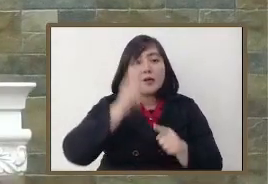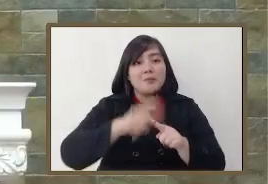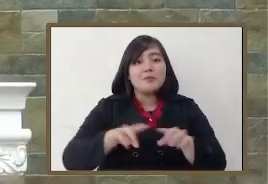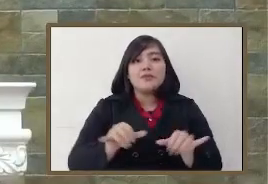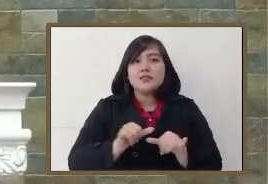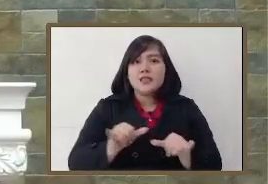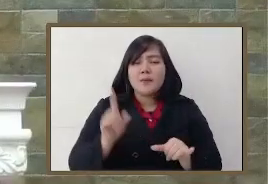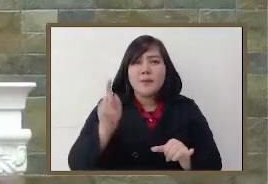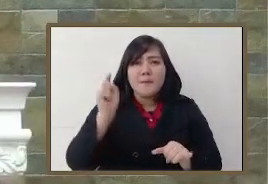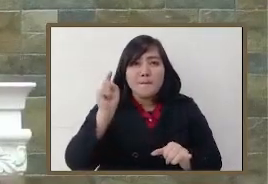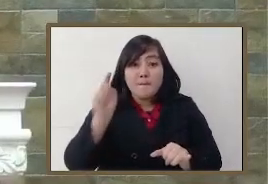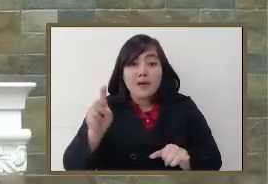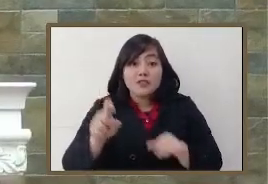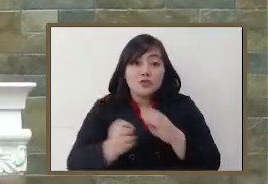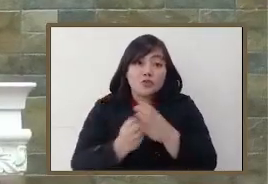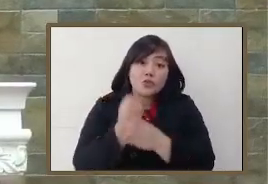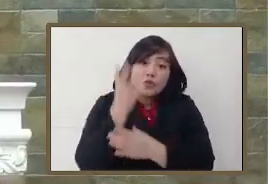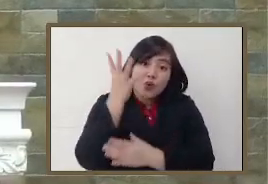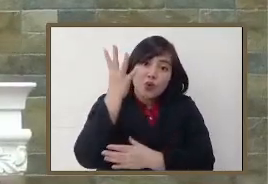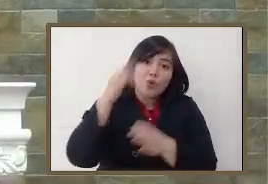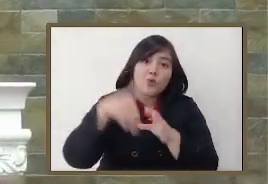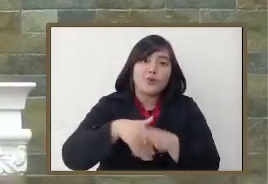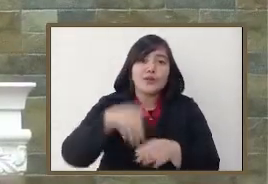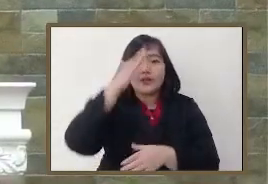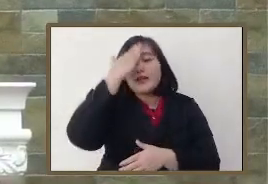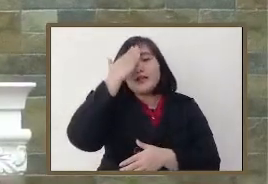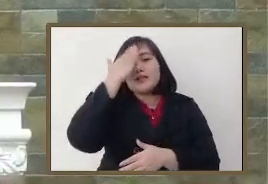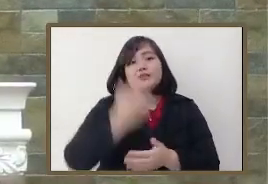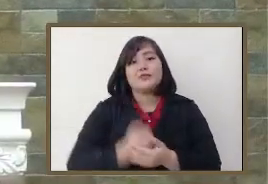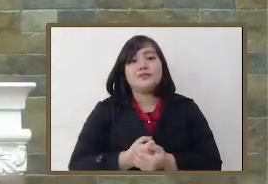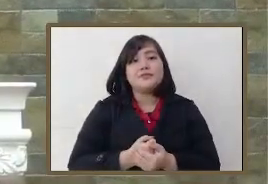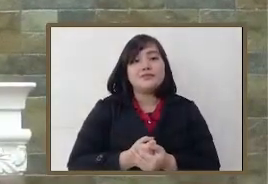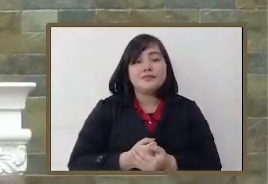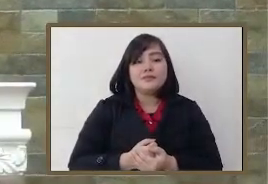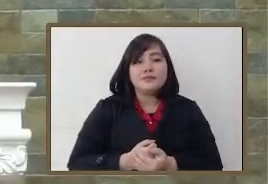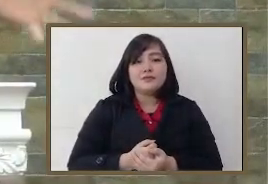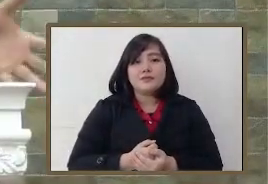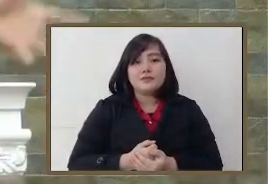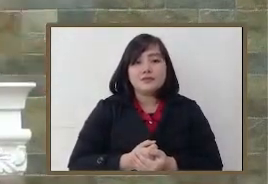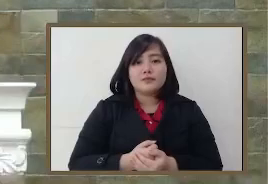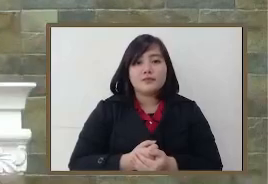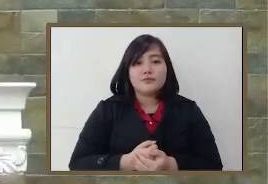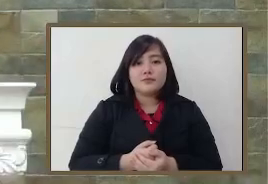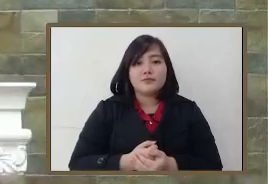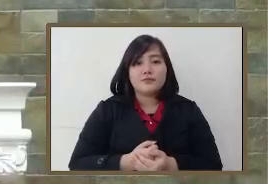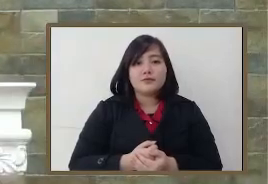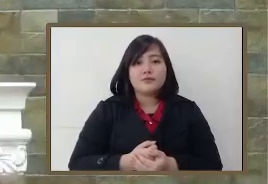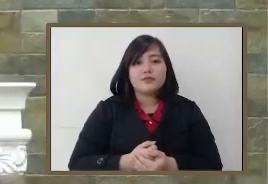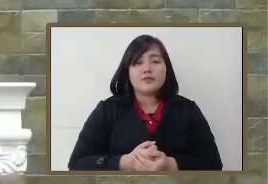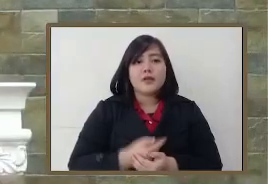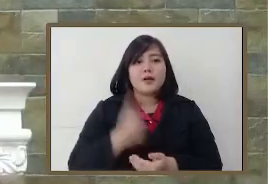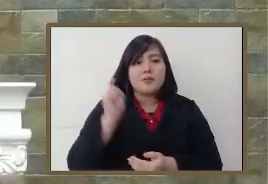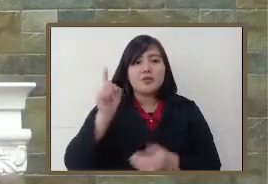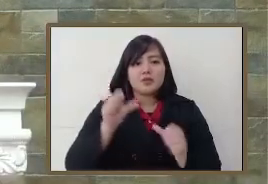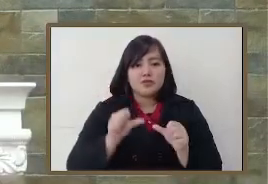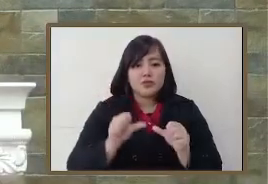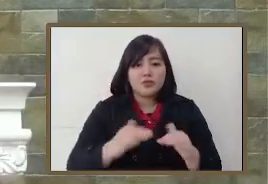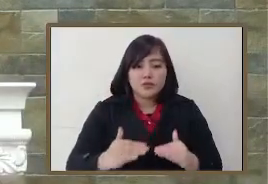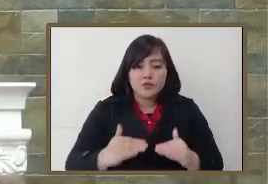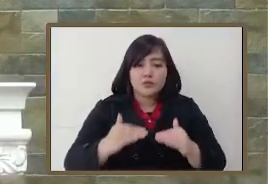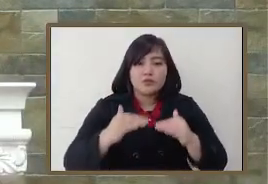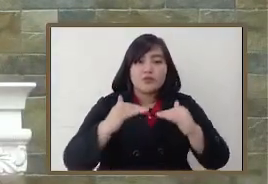you have to grow in knowledge. You have to abound.